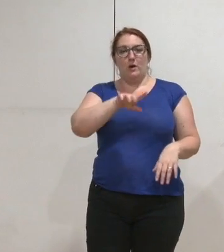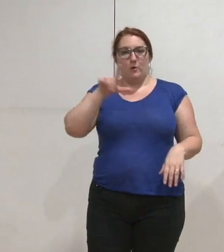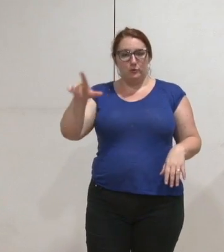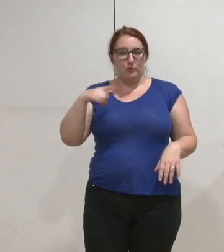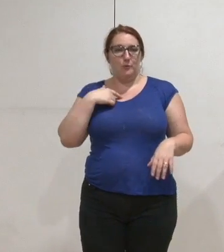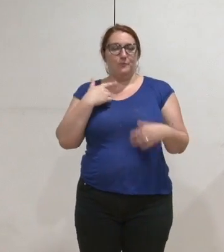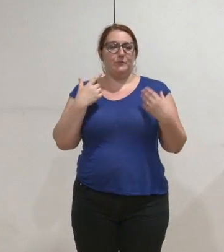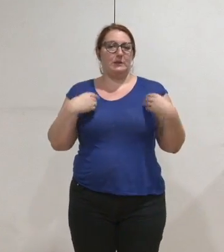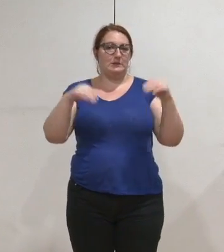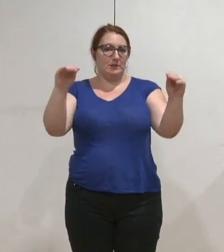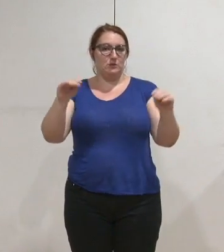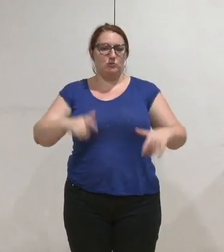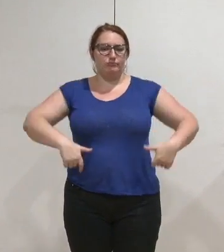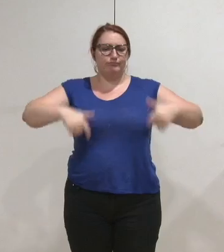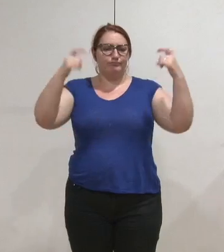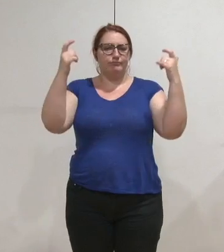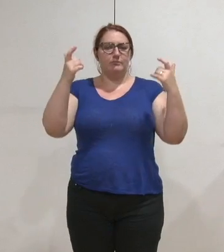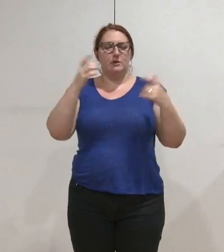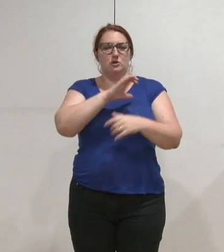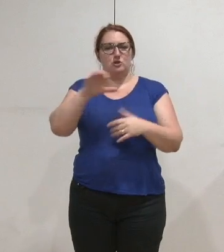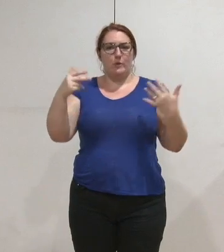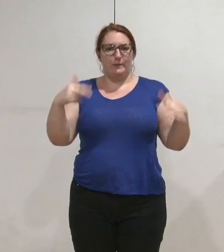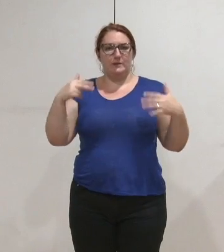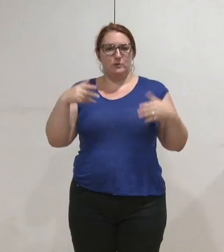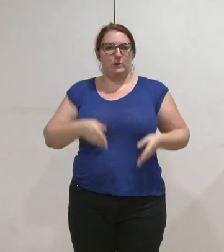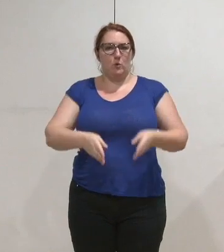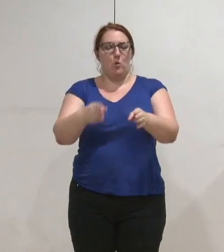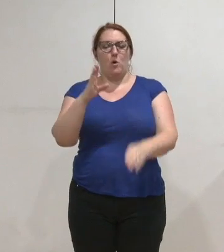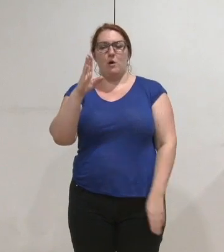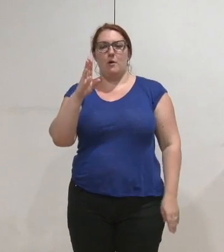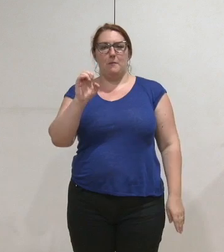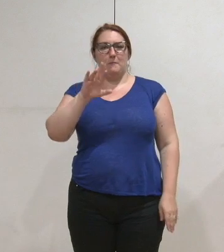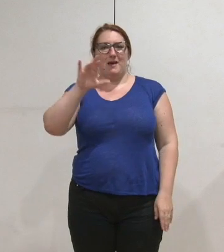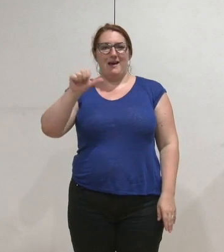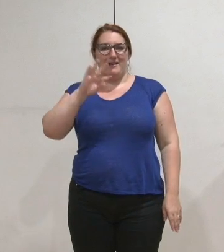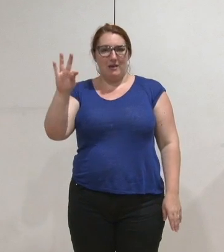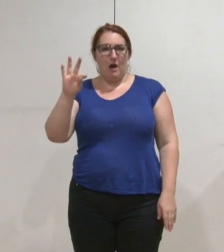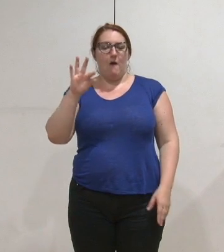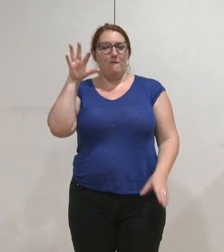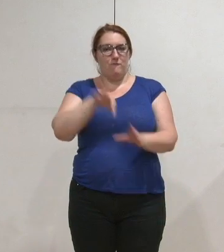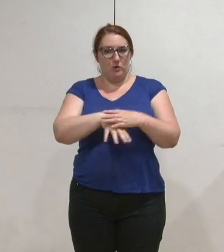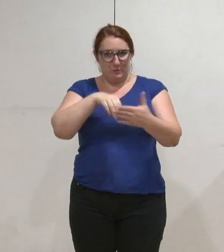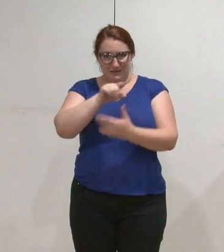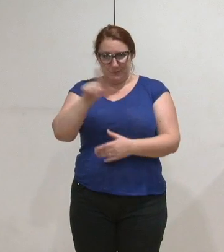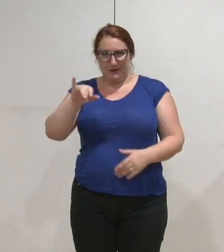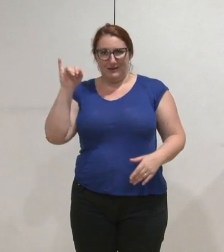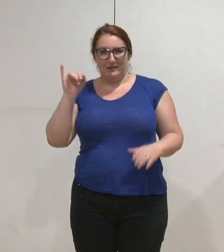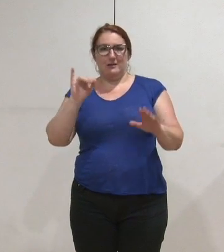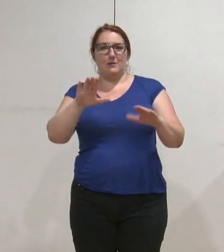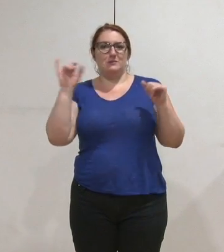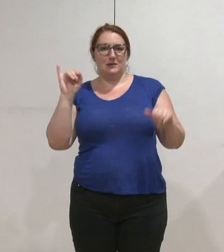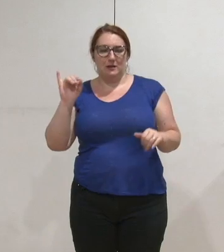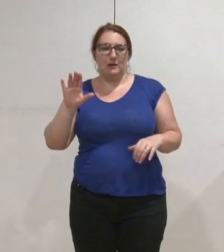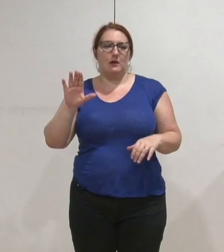session d'un volume bâtier au 118 courberia qui ne prend pas part au vote qui s'abstient Front national